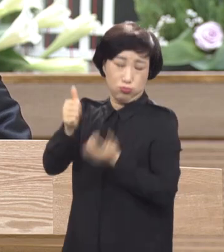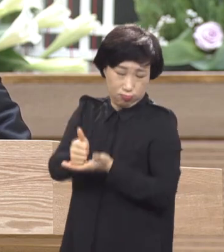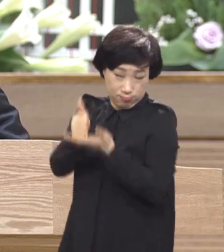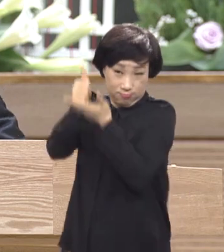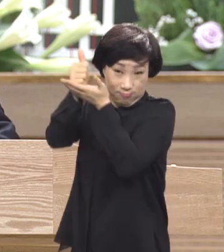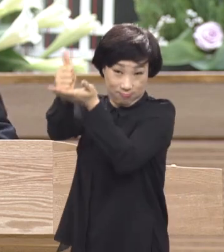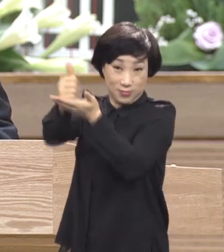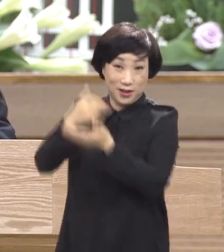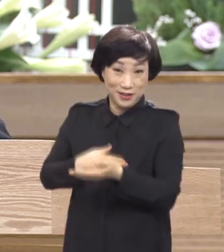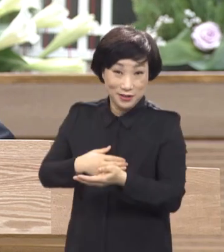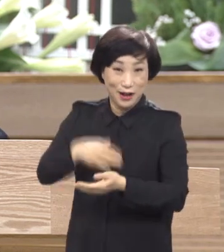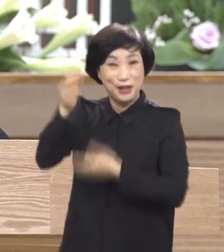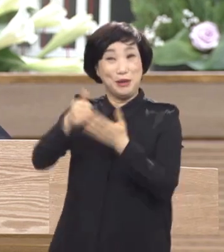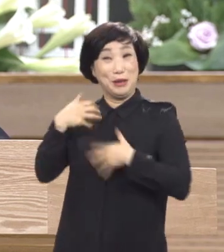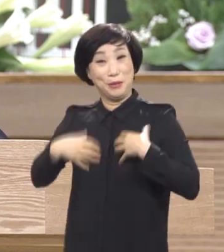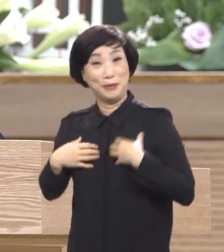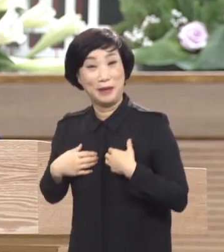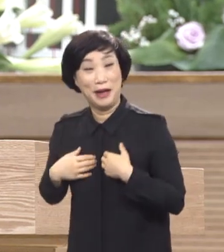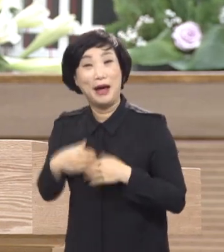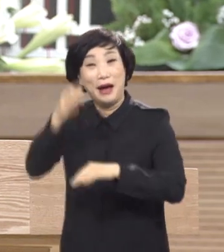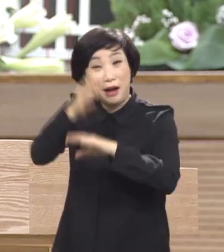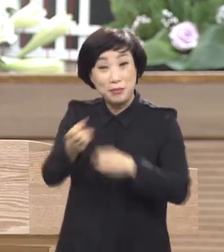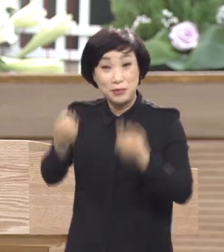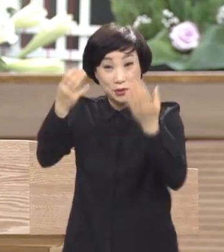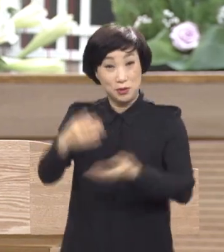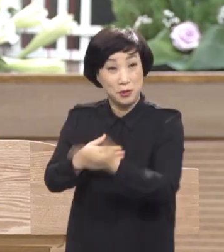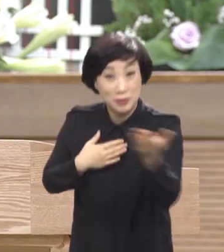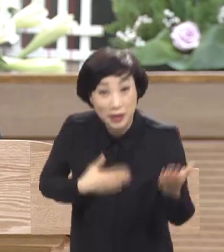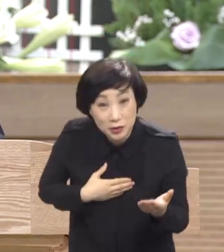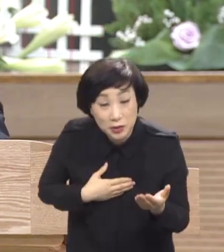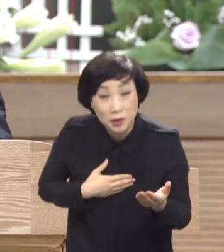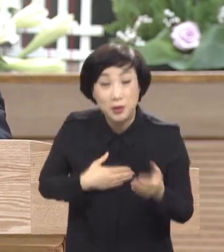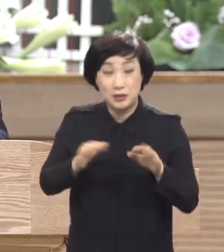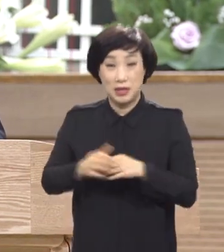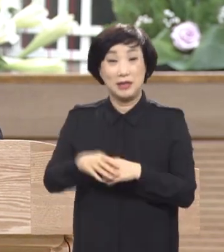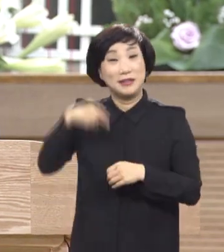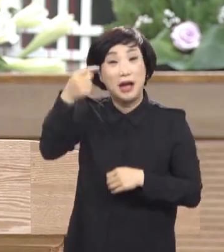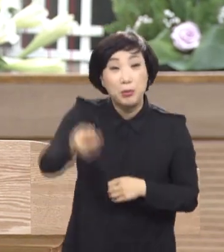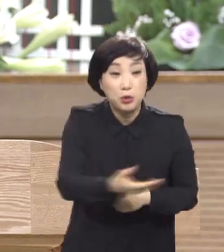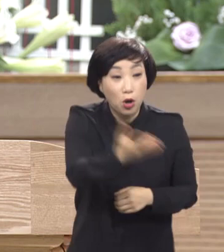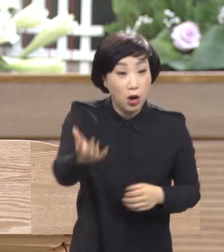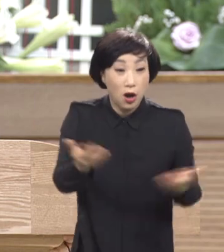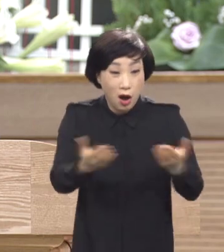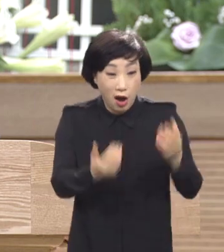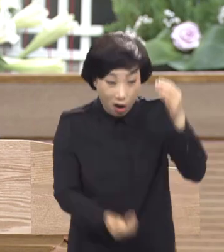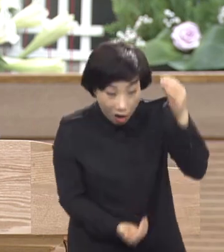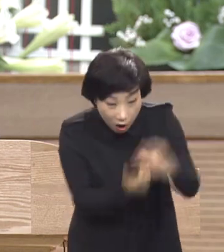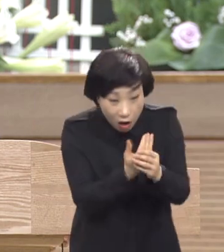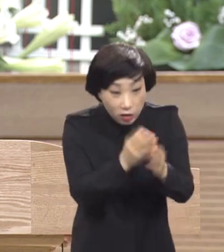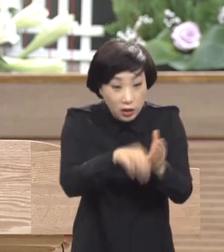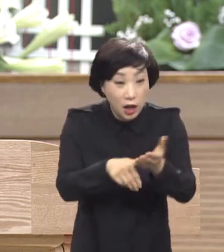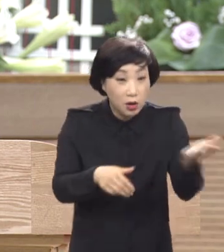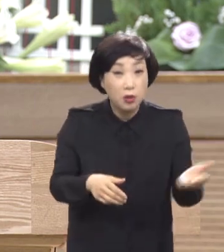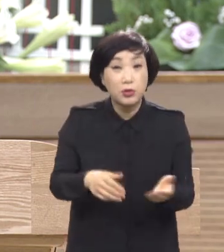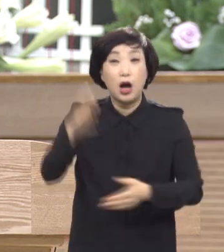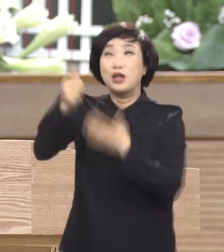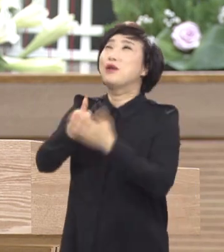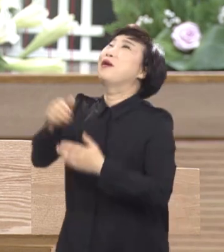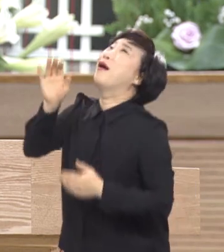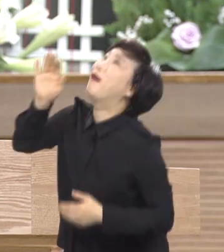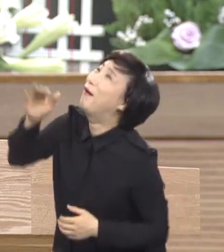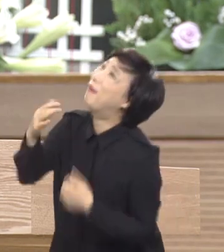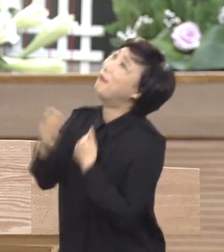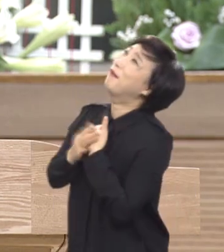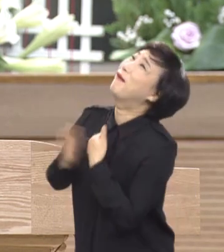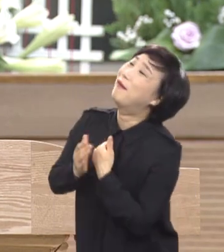우리 하나님을 기쁘시게 하는 감사절이 뛰어 그 다음에 너희가 무슨 일을 만나거든 나에게 찾아와라